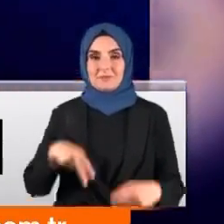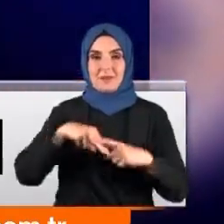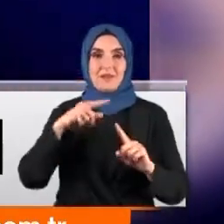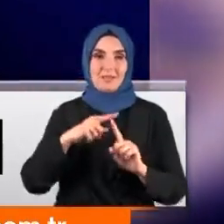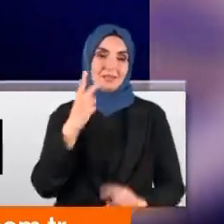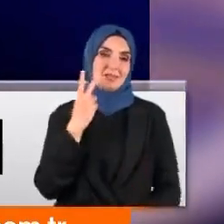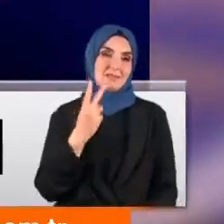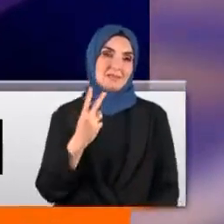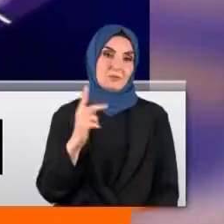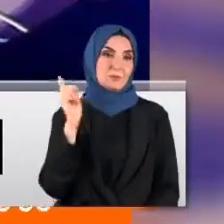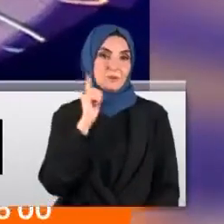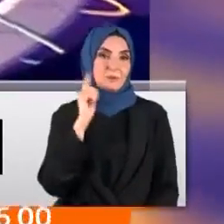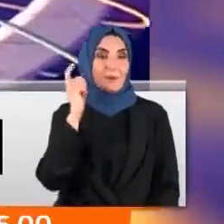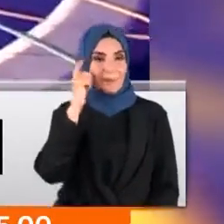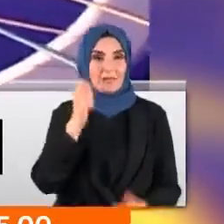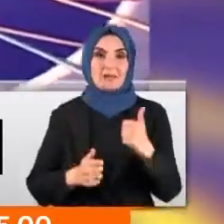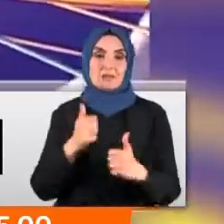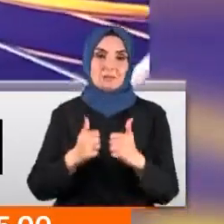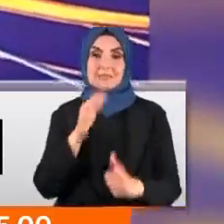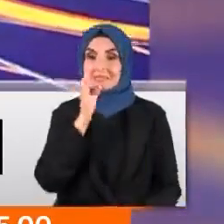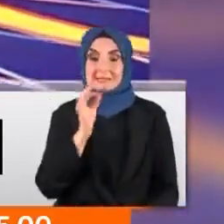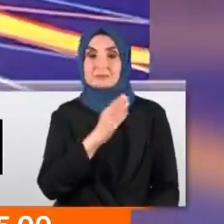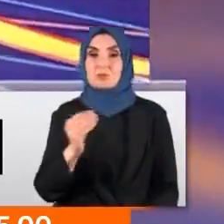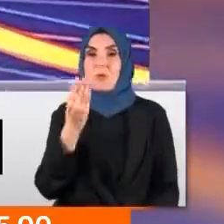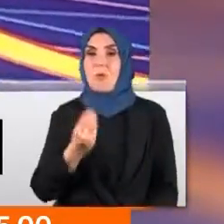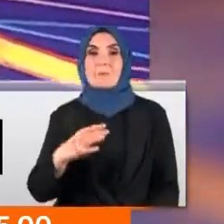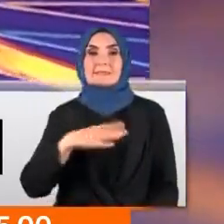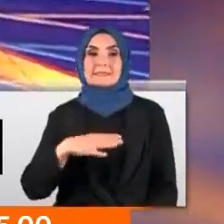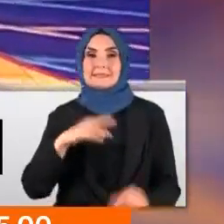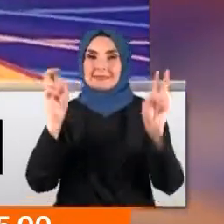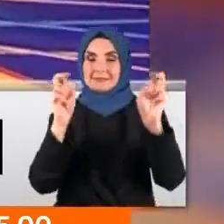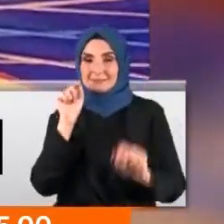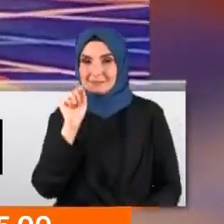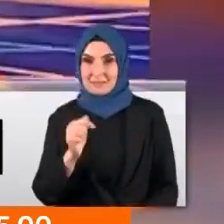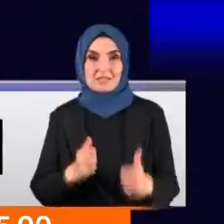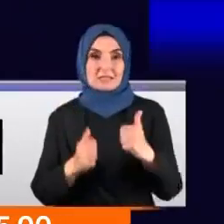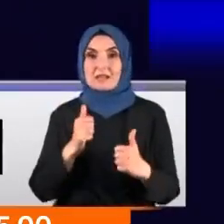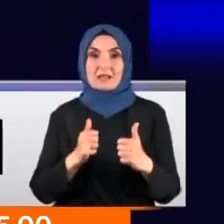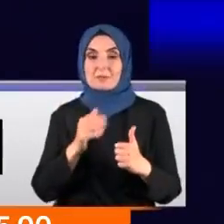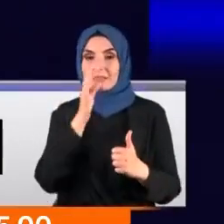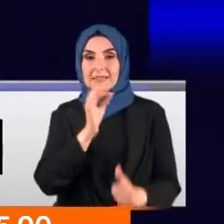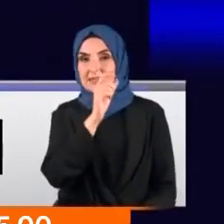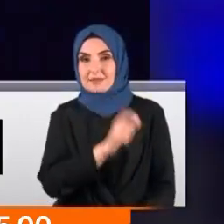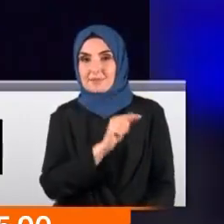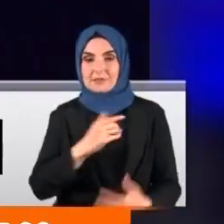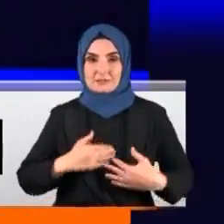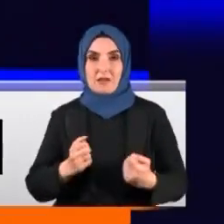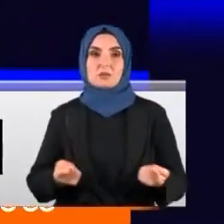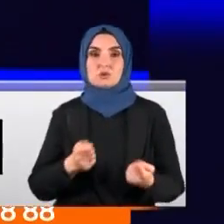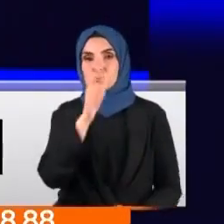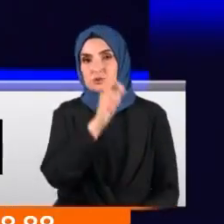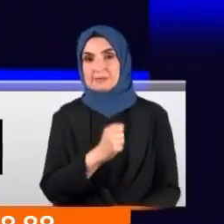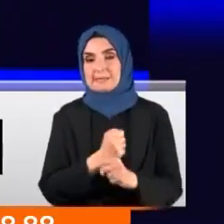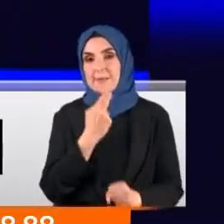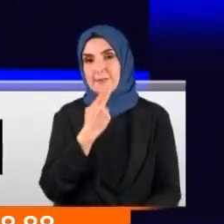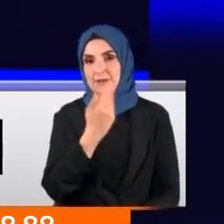ATV'nin fenomen bilgi yarışması Kim Milyoner Olmak İster'in yarışmacı koltuğunda sağlık çalışanı Gizem Elif Türk vardı. Zonguldak'ta